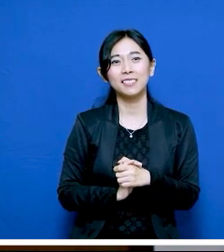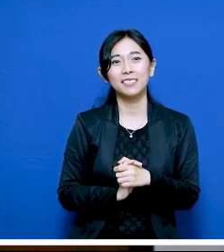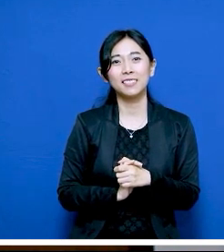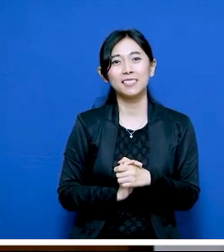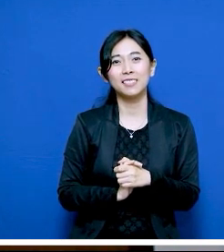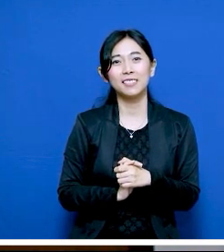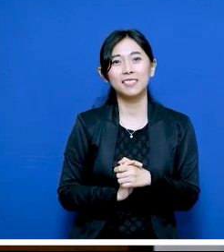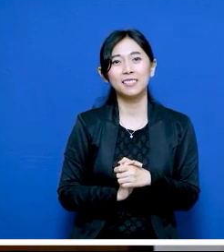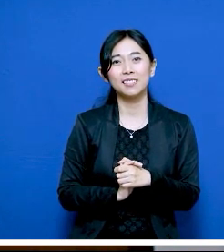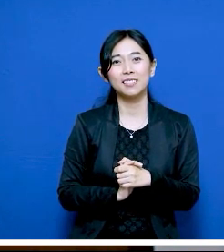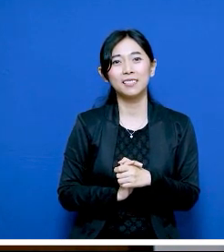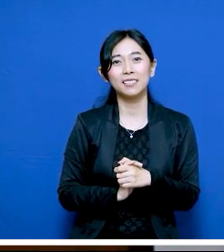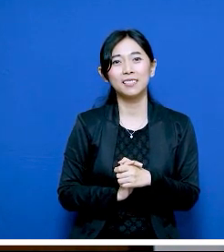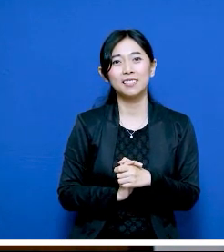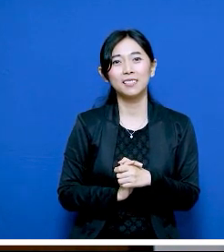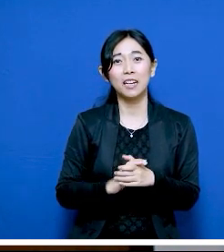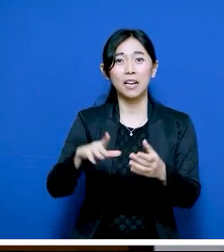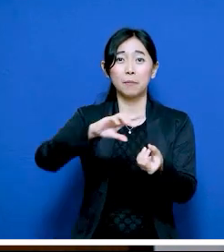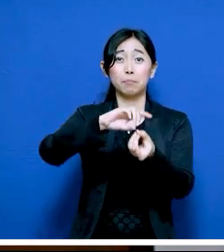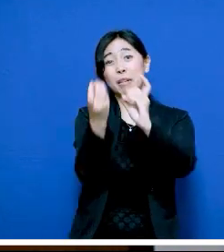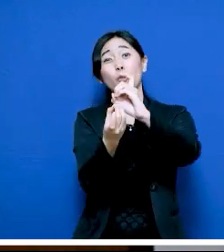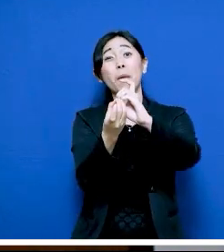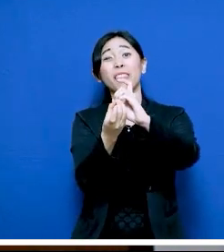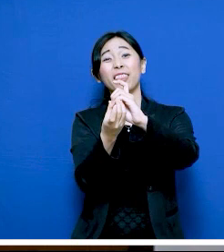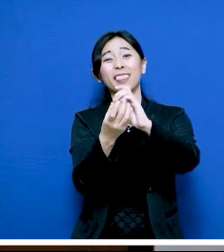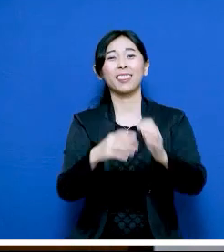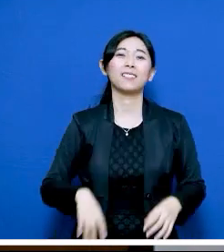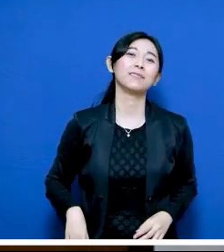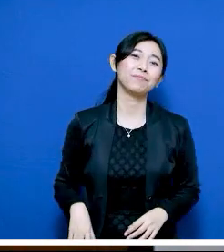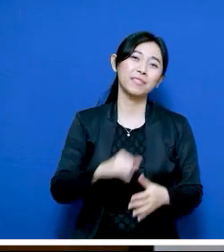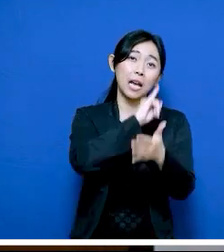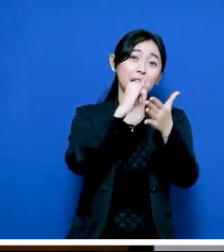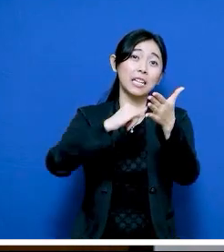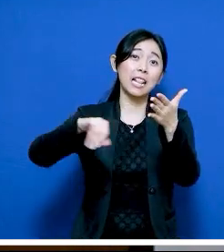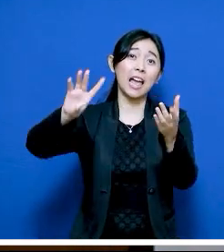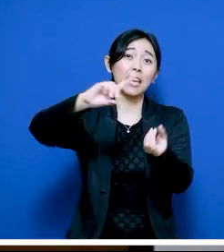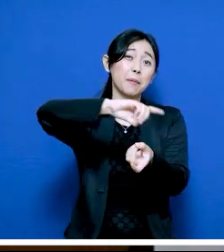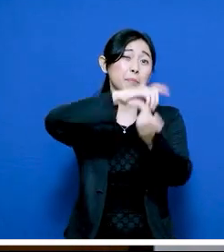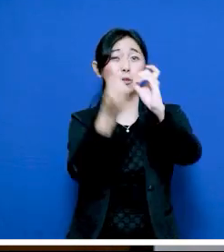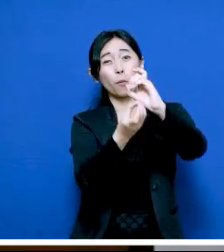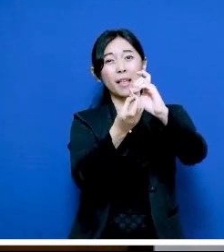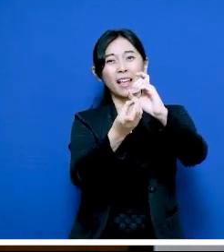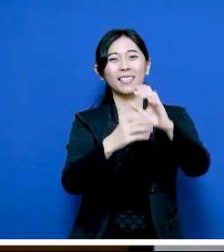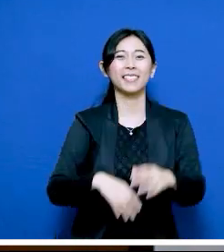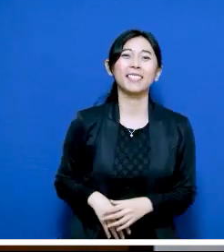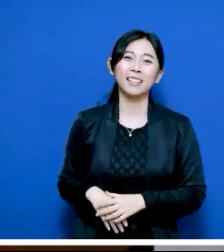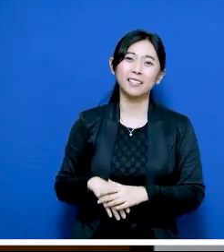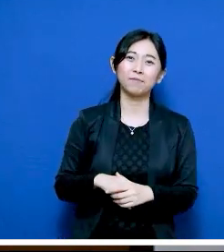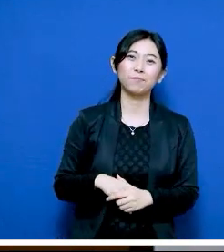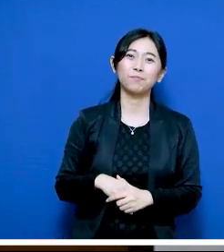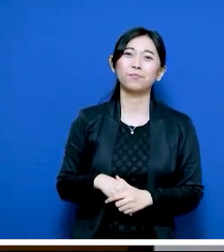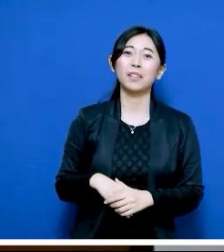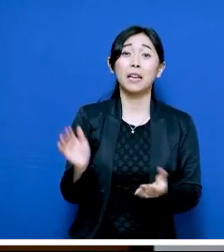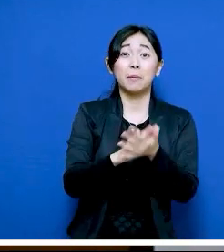Yesus adalah nilai pertobatan. Nilai pertobatan ini masih menjadi hal